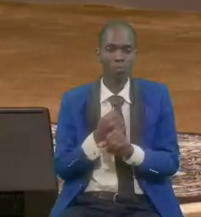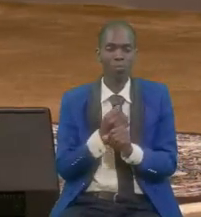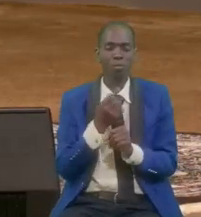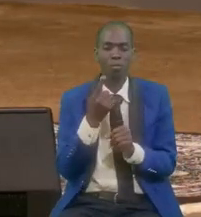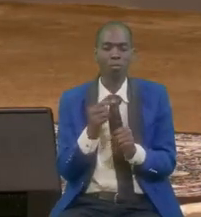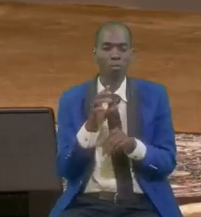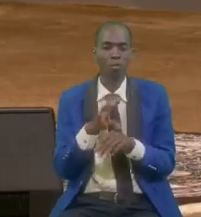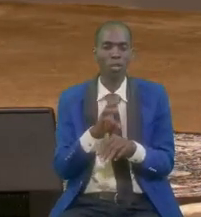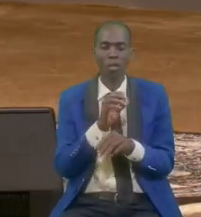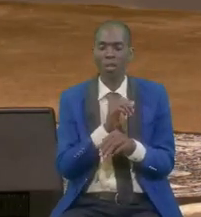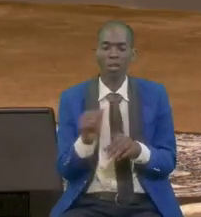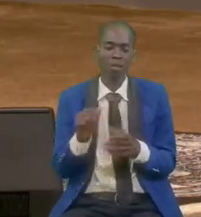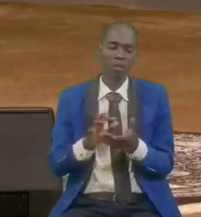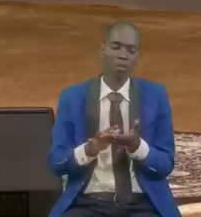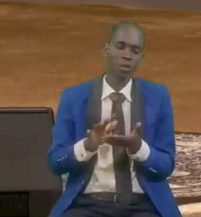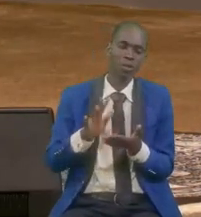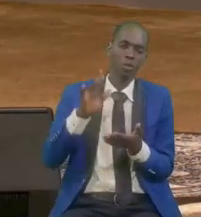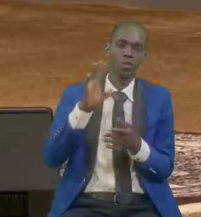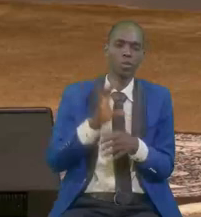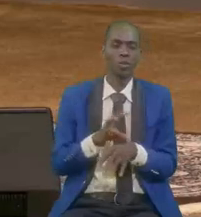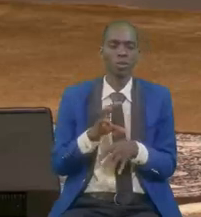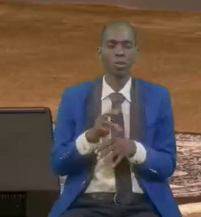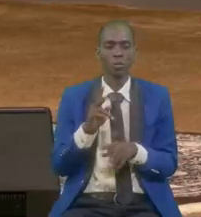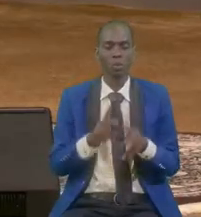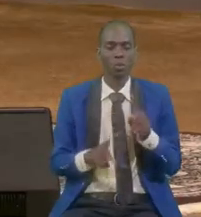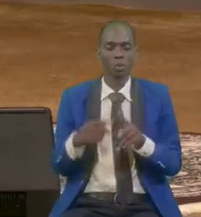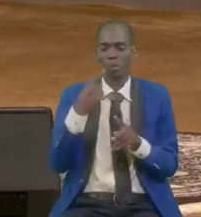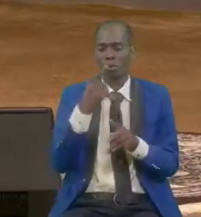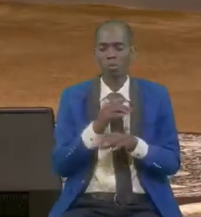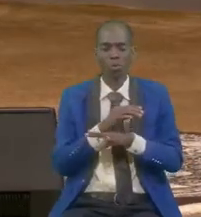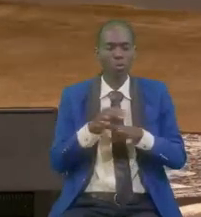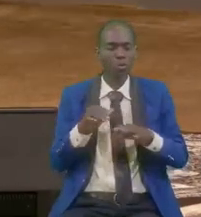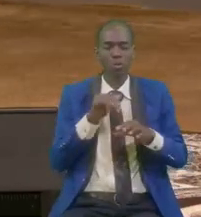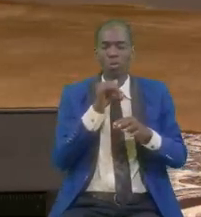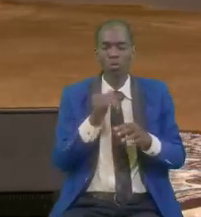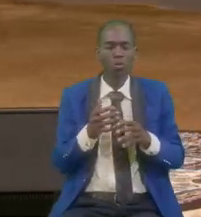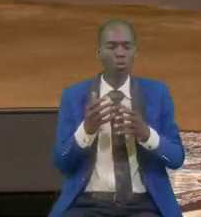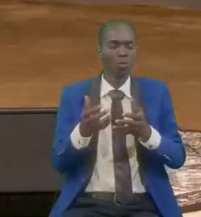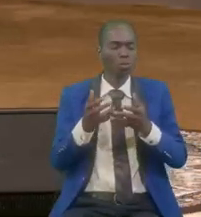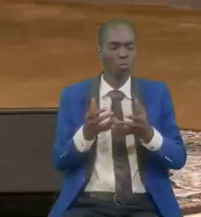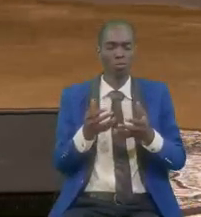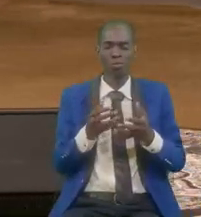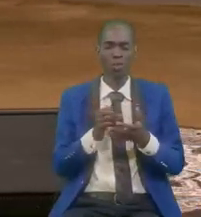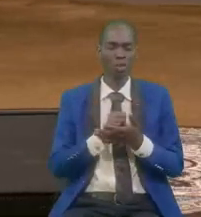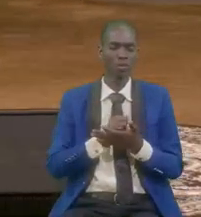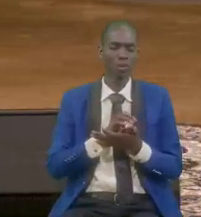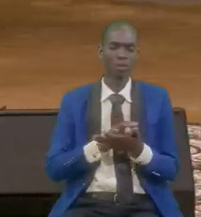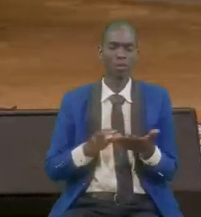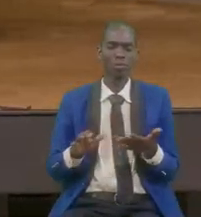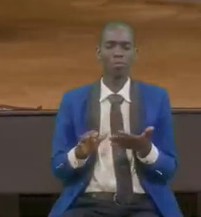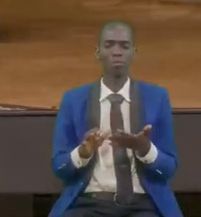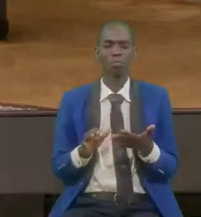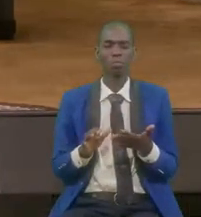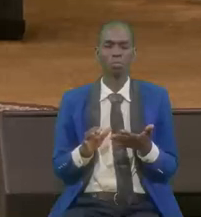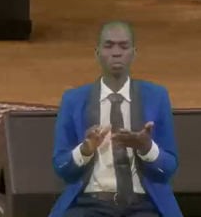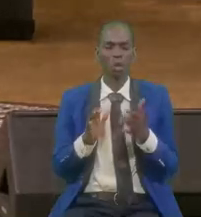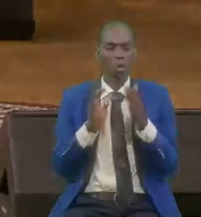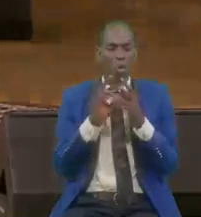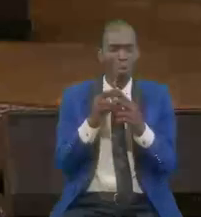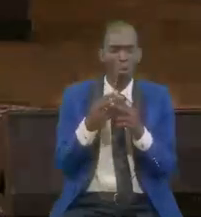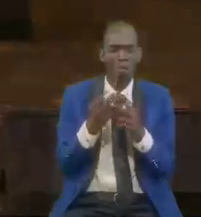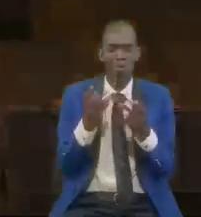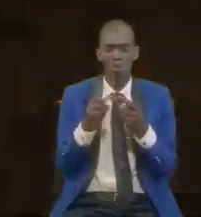l'Église une glorieuse Église. Les gens qui ne désirent pas la sanctification, qui ne prient pas